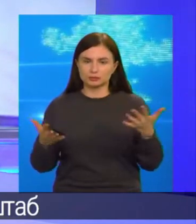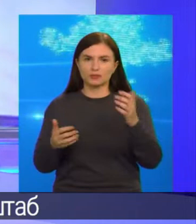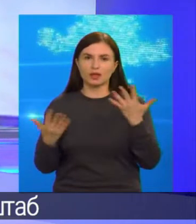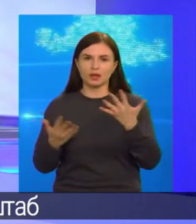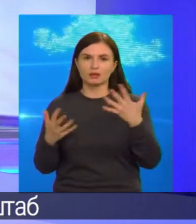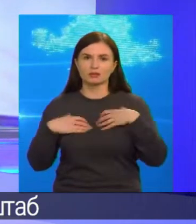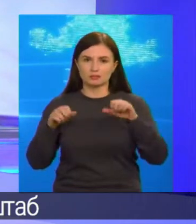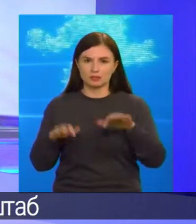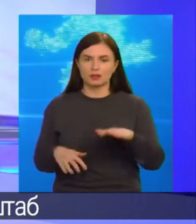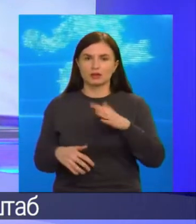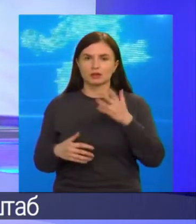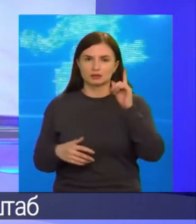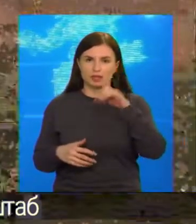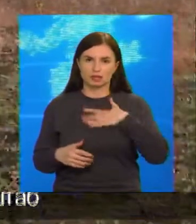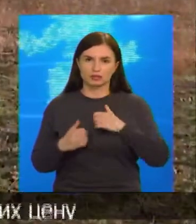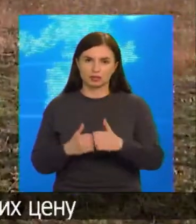знает Владислав Чухров.